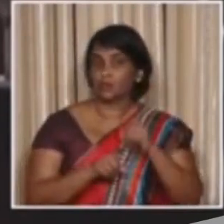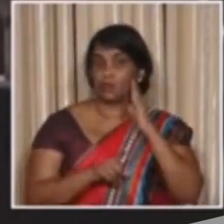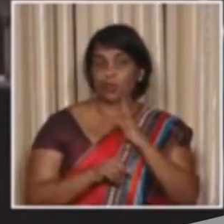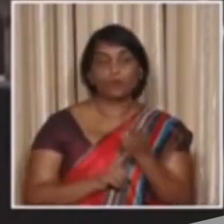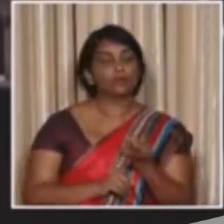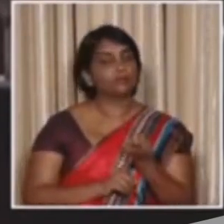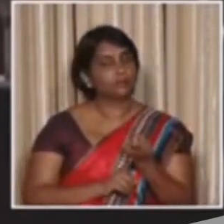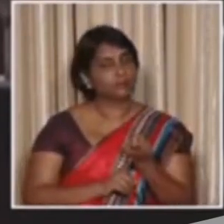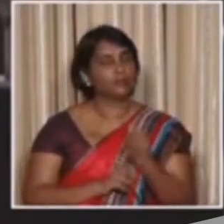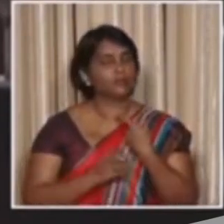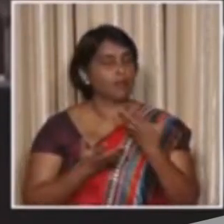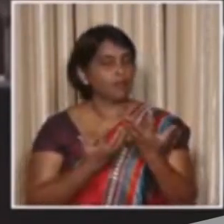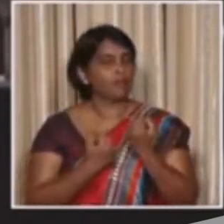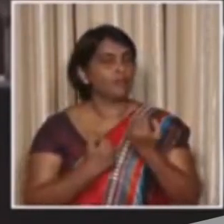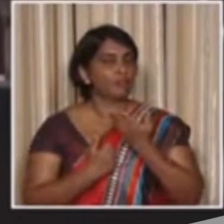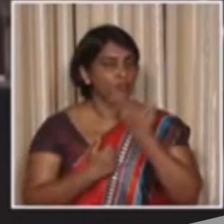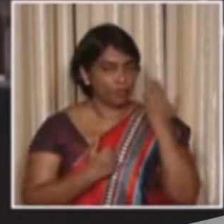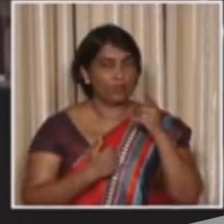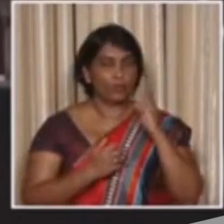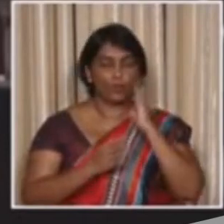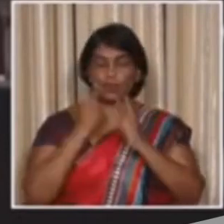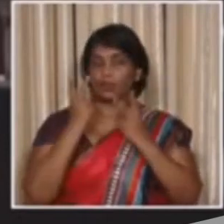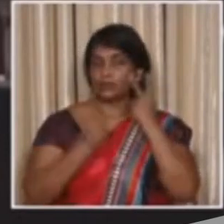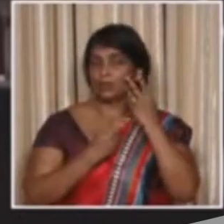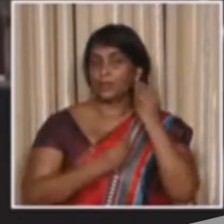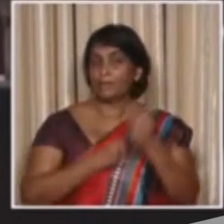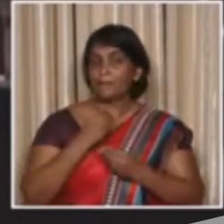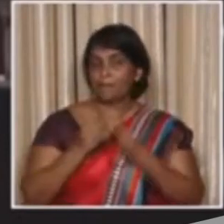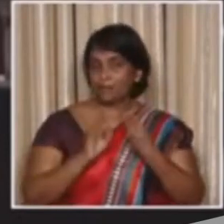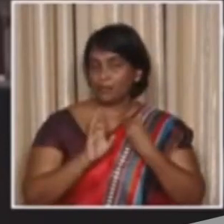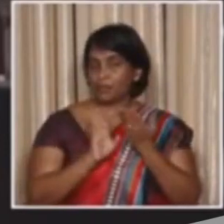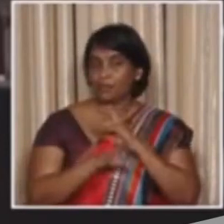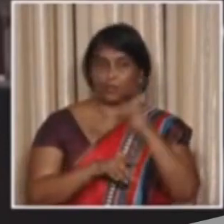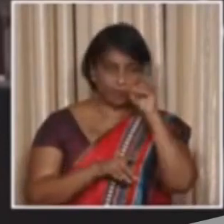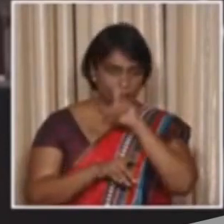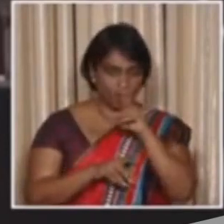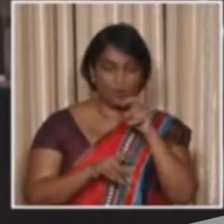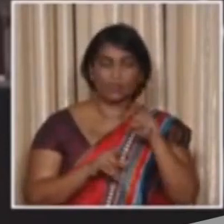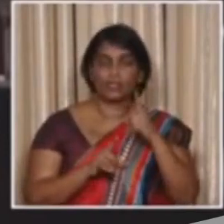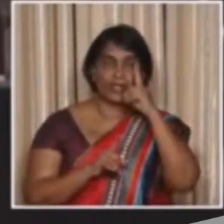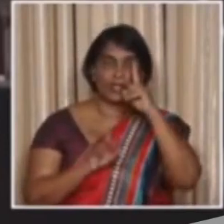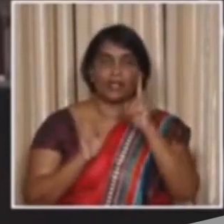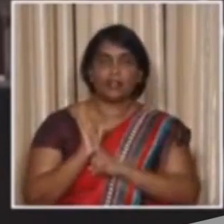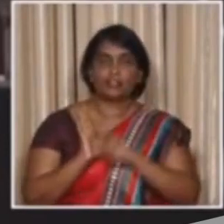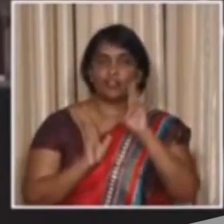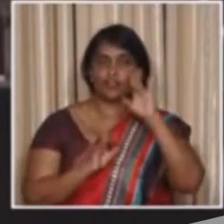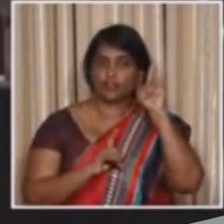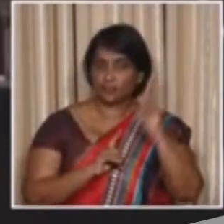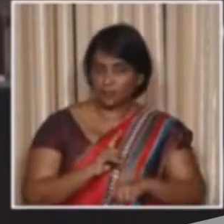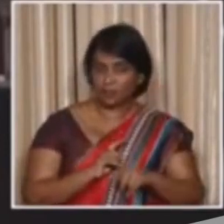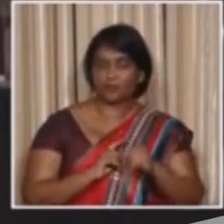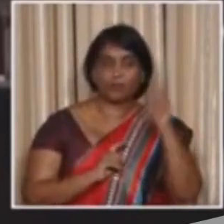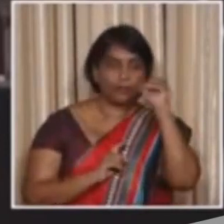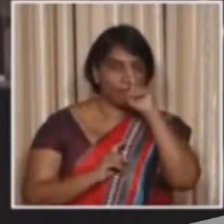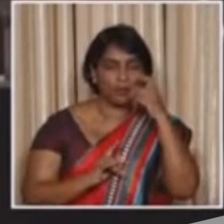විනිමයත් අපිට ළඟා කර ගන්න පුළුවන්. මොකද මේ සංචාර කර්මාන්ත අපි දන්නවා දැන් ගිය මාස වෙනකොට 125,000ක් විතර සංචාර